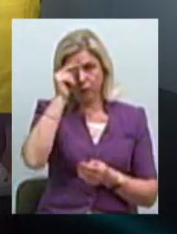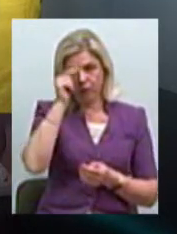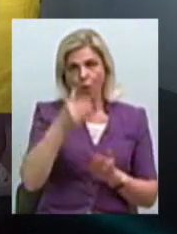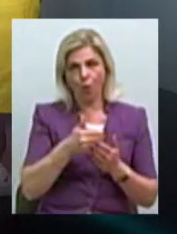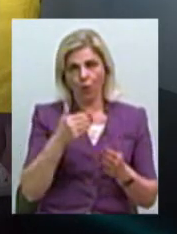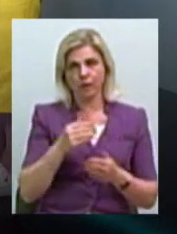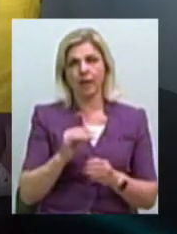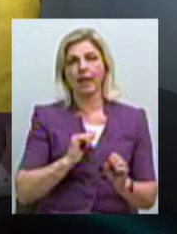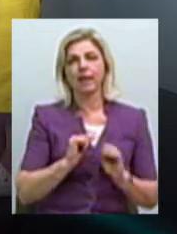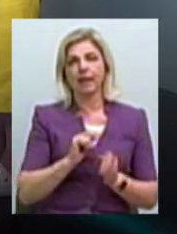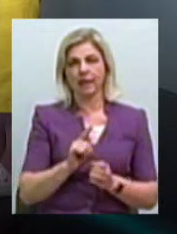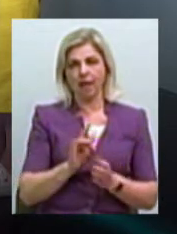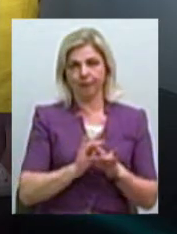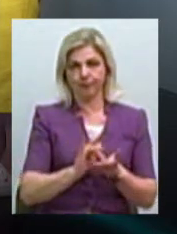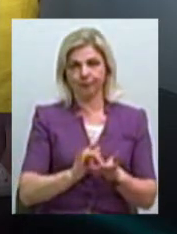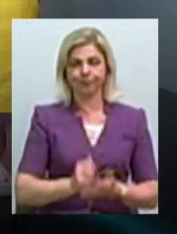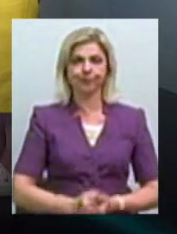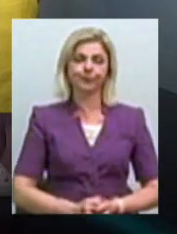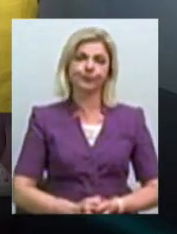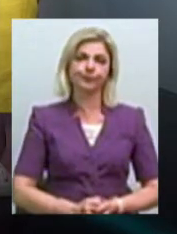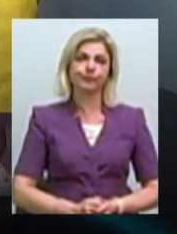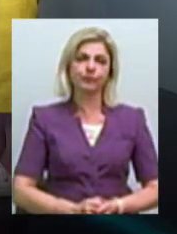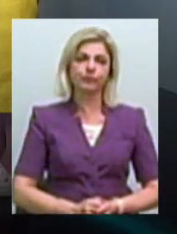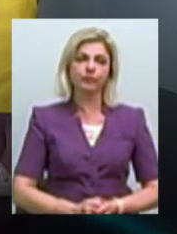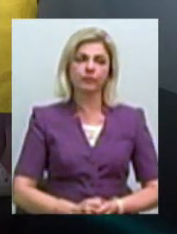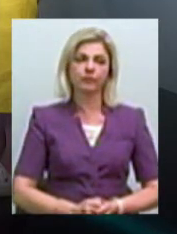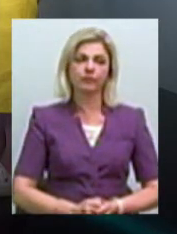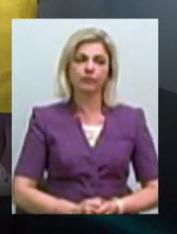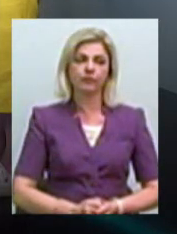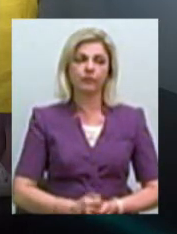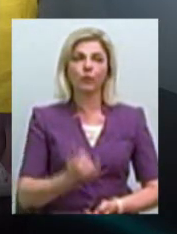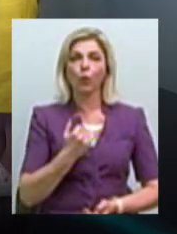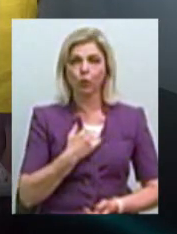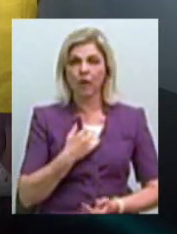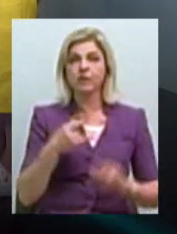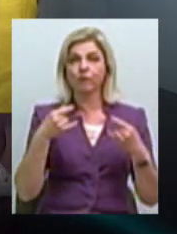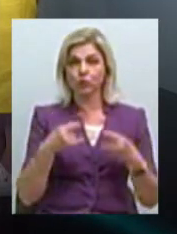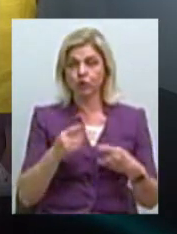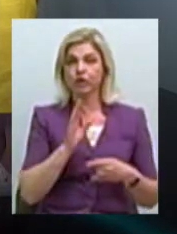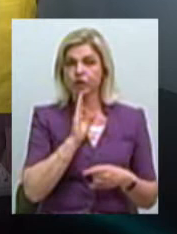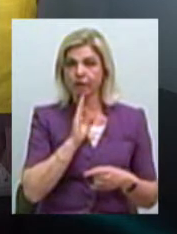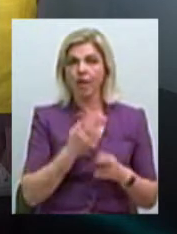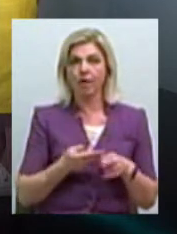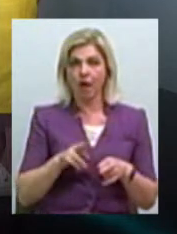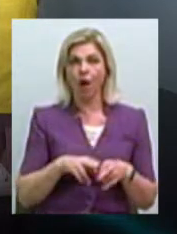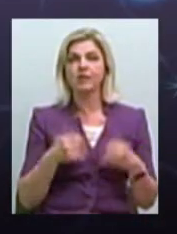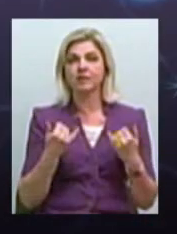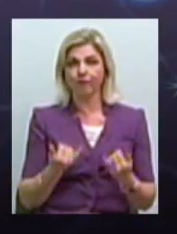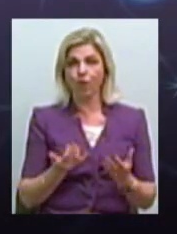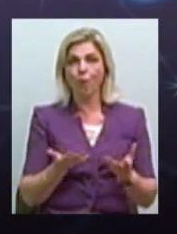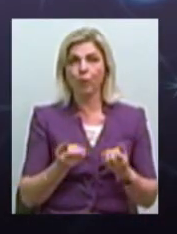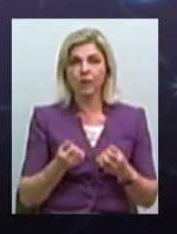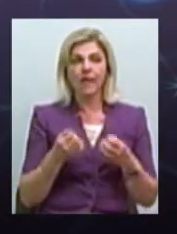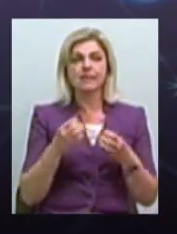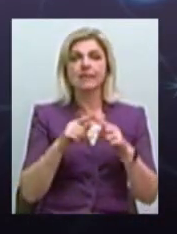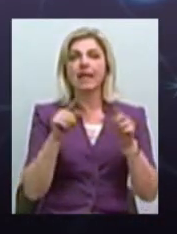гида. У нас в студії Дар'я Арчибісова, яка саме сьогодні отримала